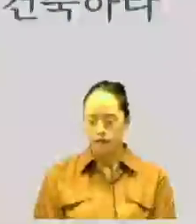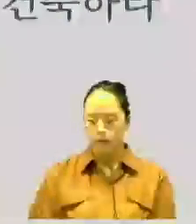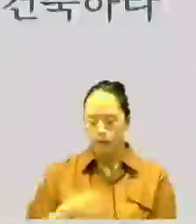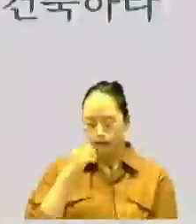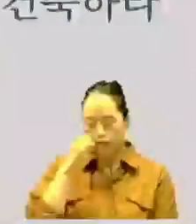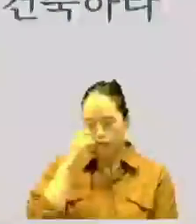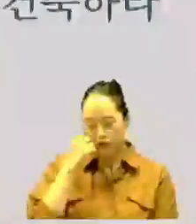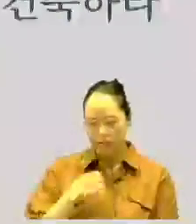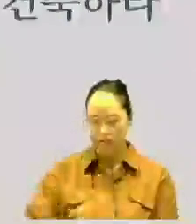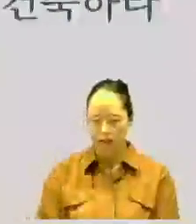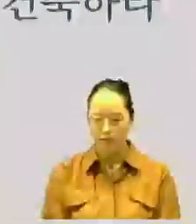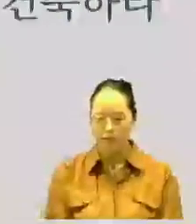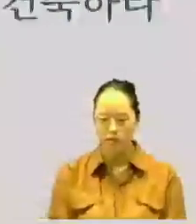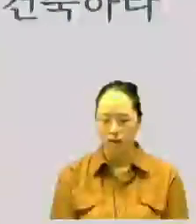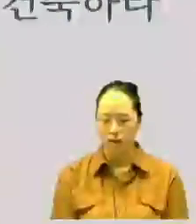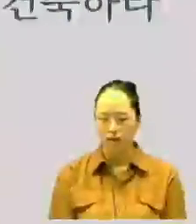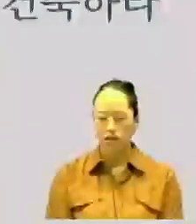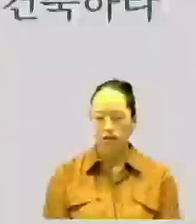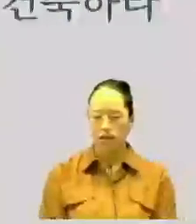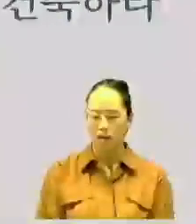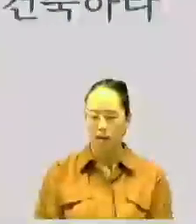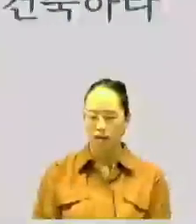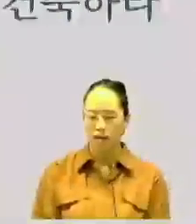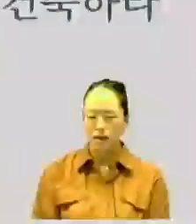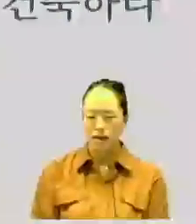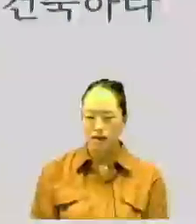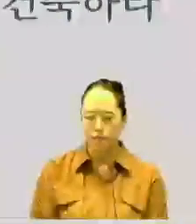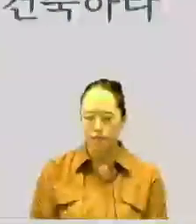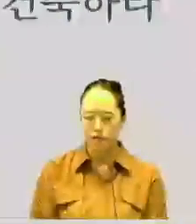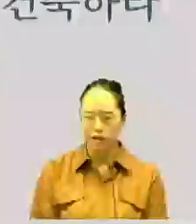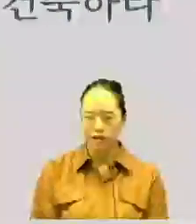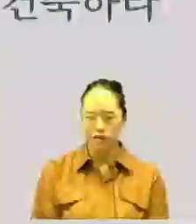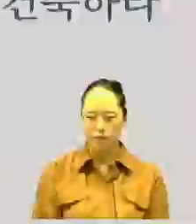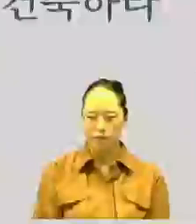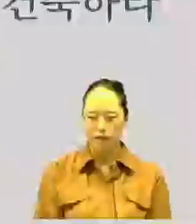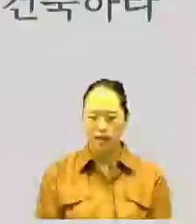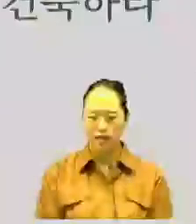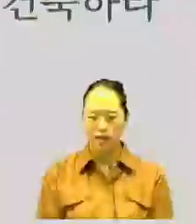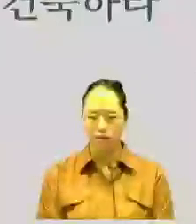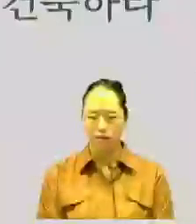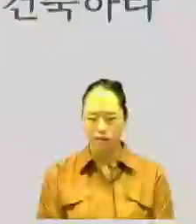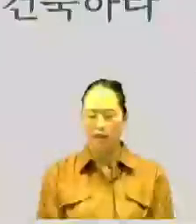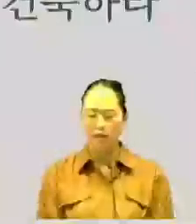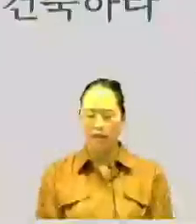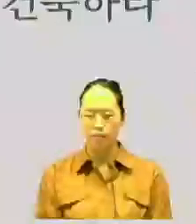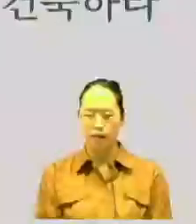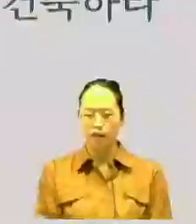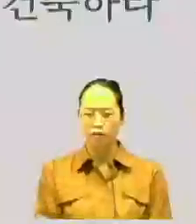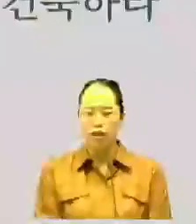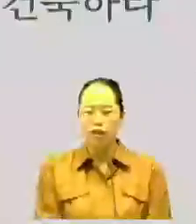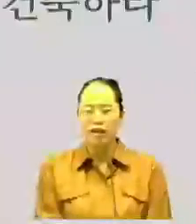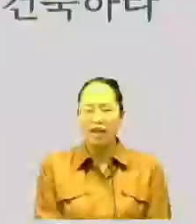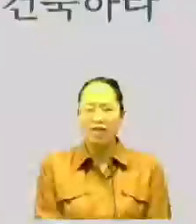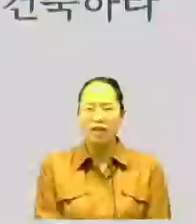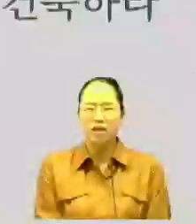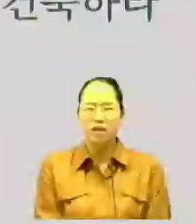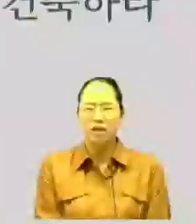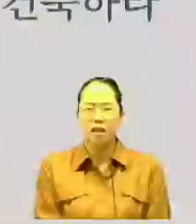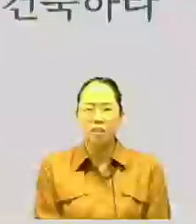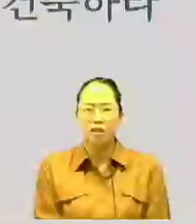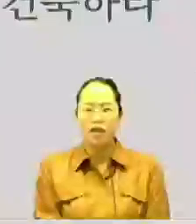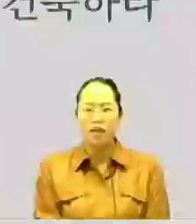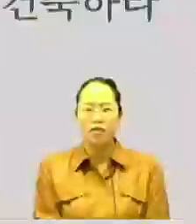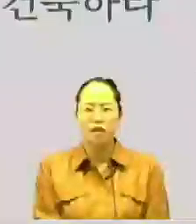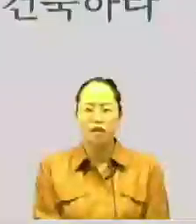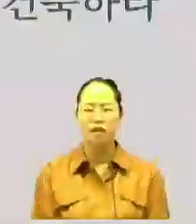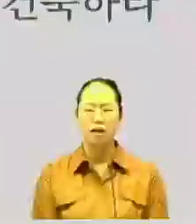所以当这个居鲁士王来征服了这个巴比伦王的时候，然后以色列百姓对他说，哦，我们已经知道你会